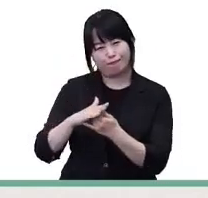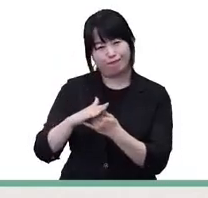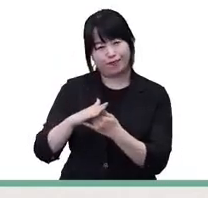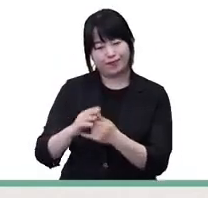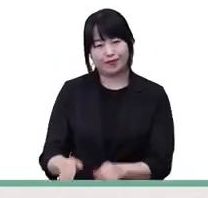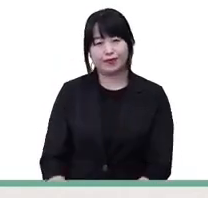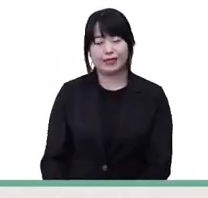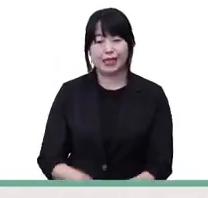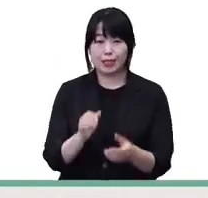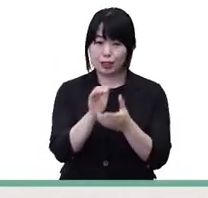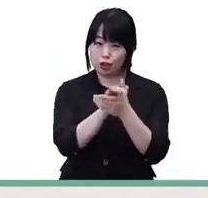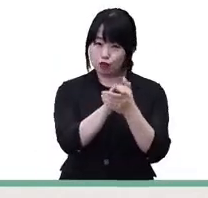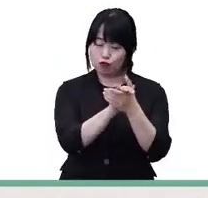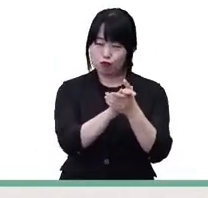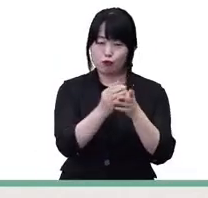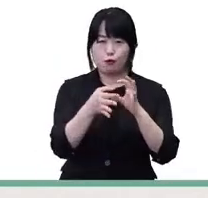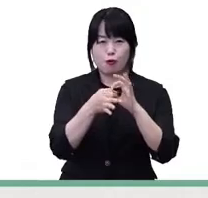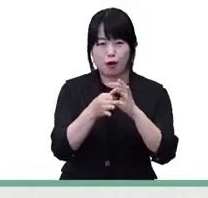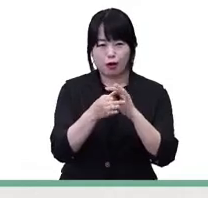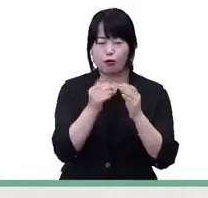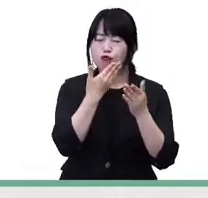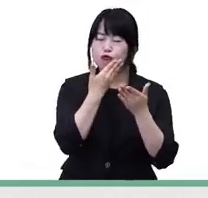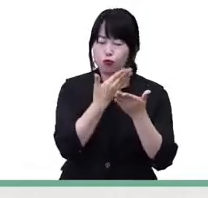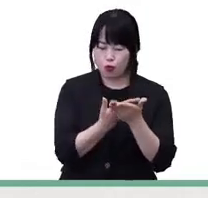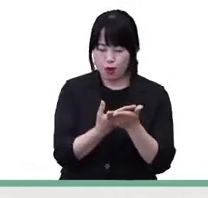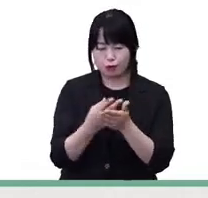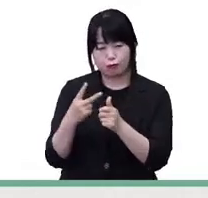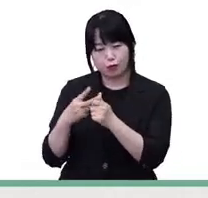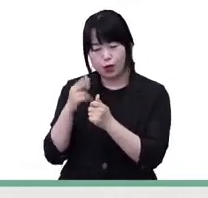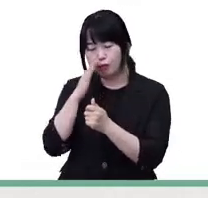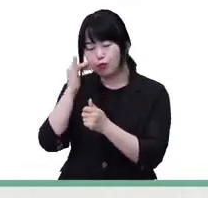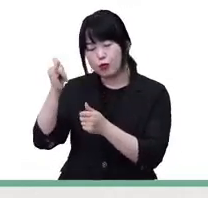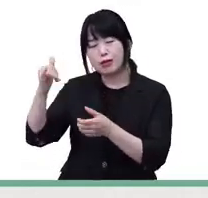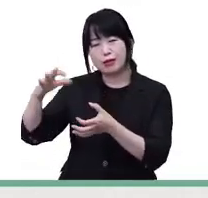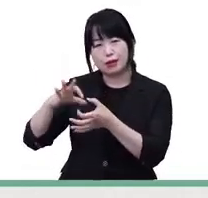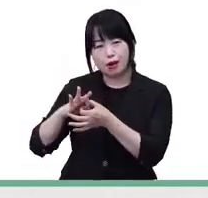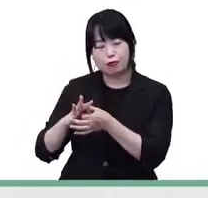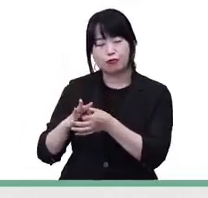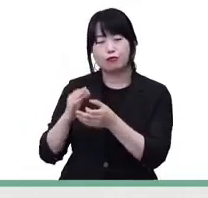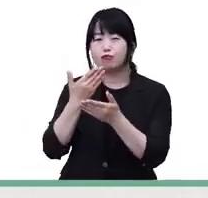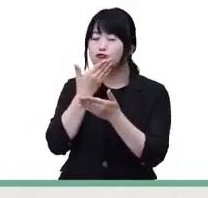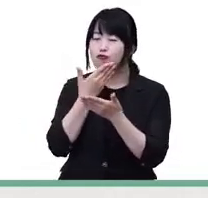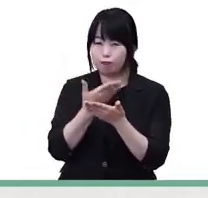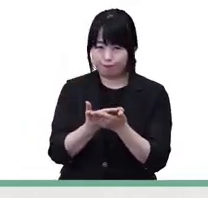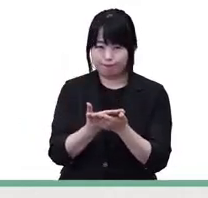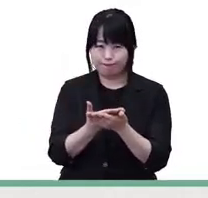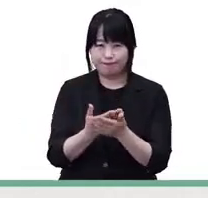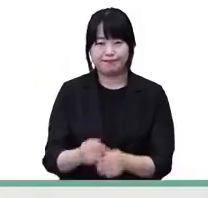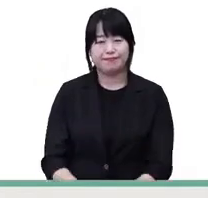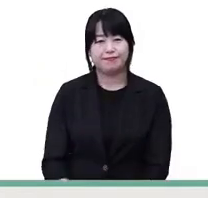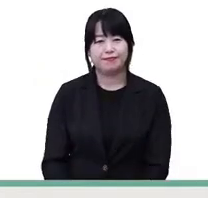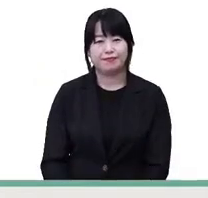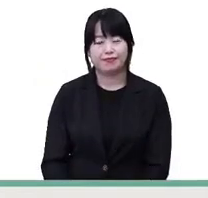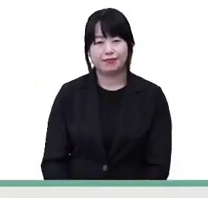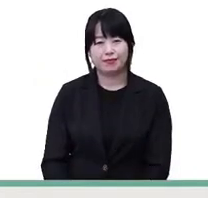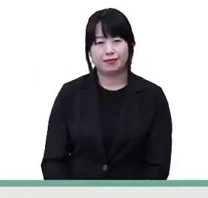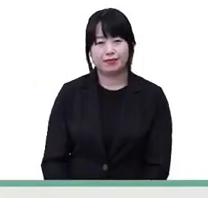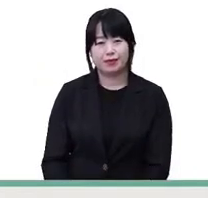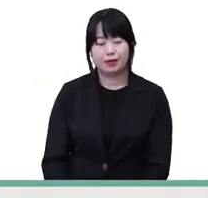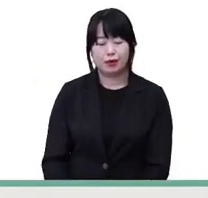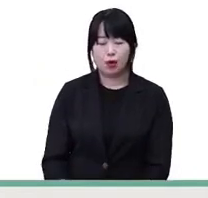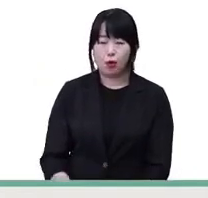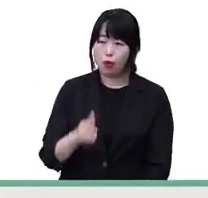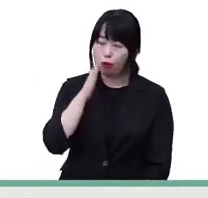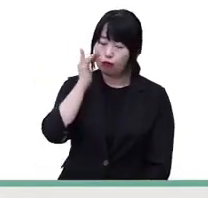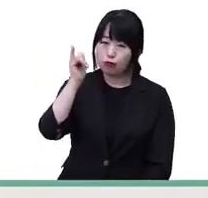관계도 중요하고 부모님 관계도 중요하다 보니까 아이가 어떻게 보면 이랬다 저랬다 하는